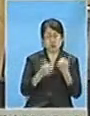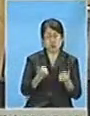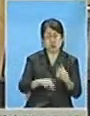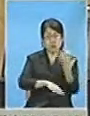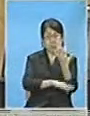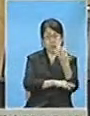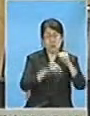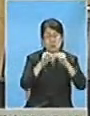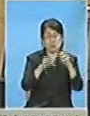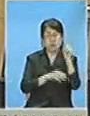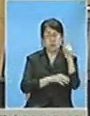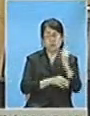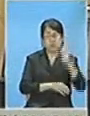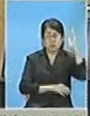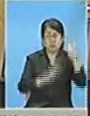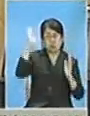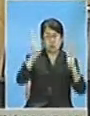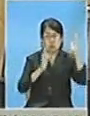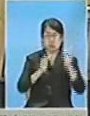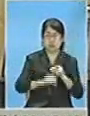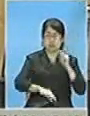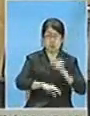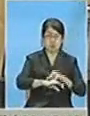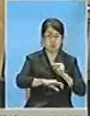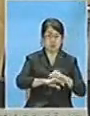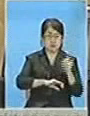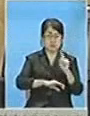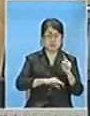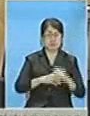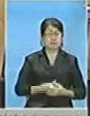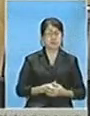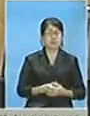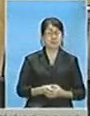ดนะครับถ้าลุกขึ้นประท้วงเนี่ย